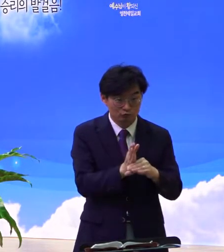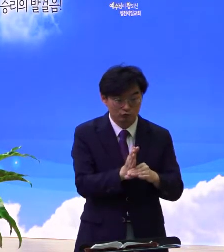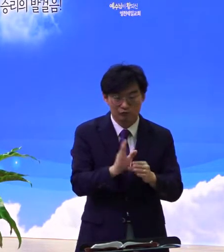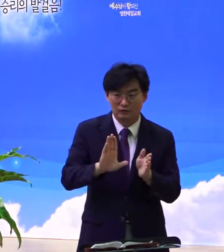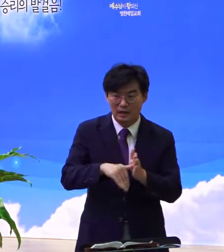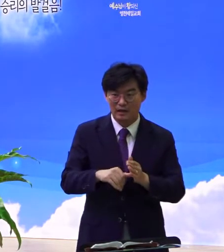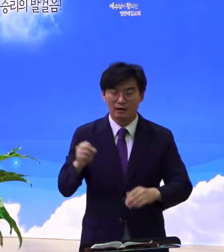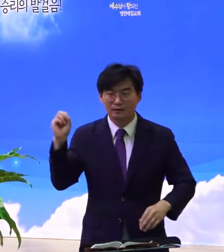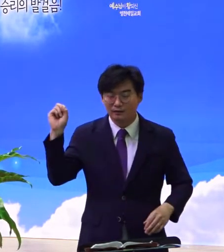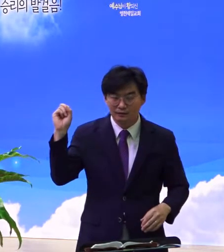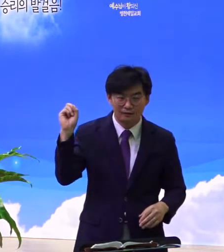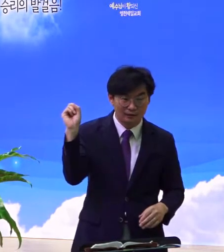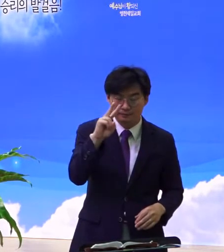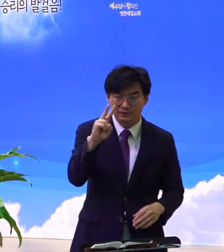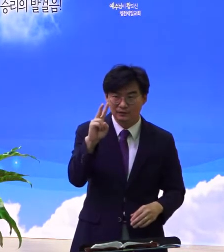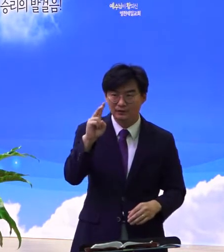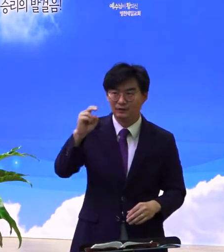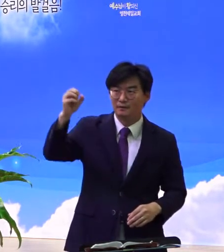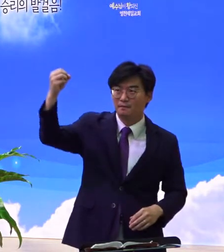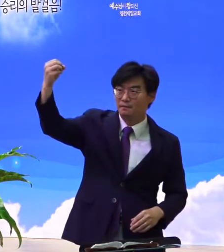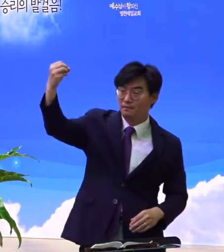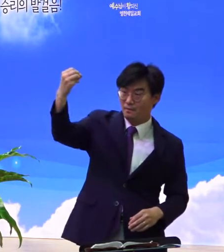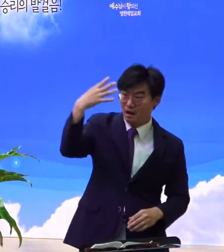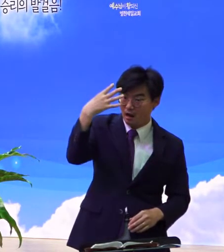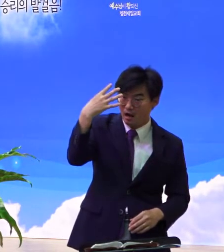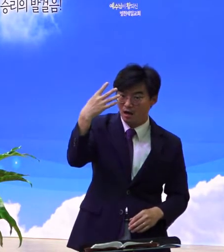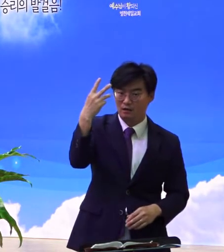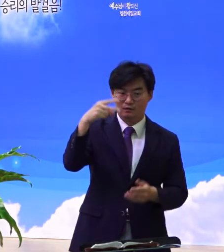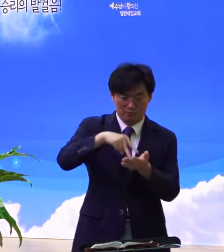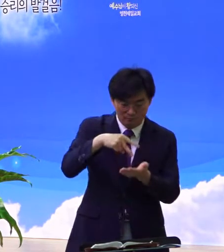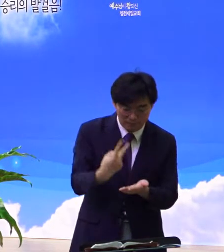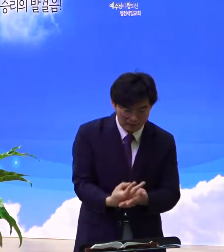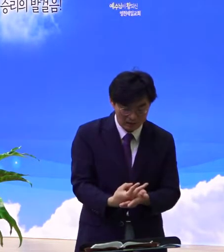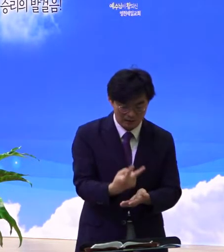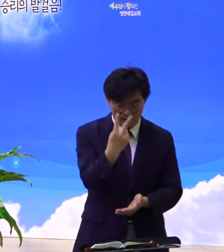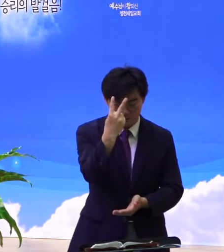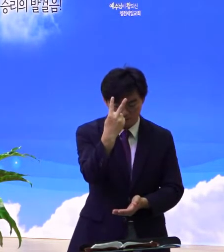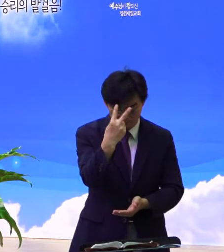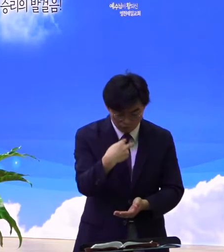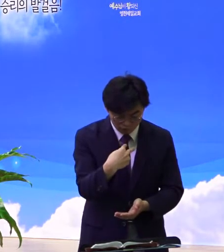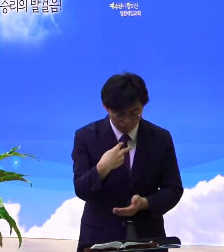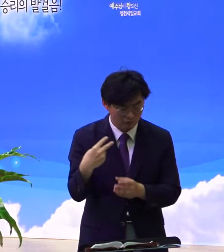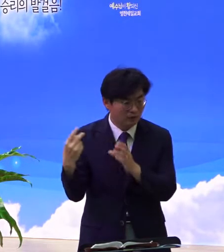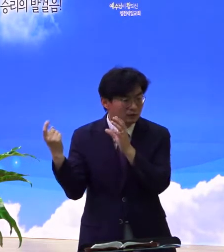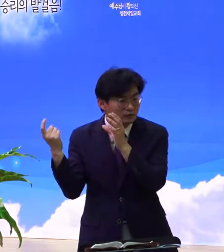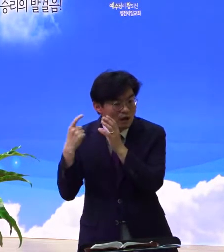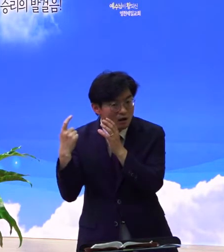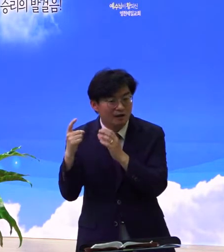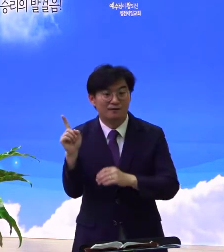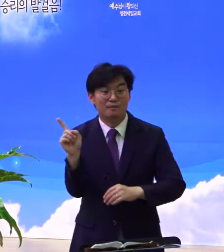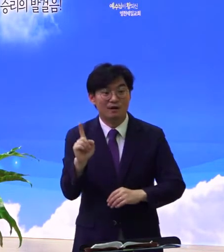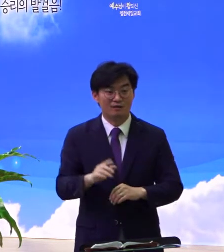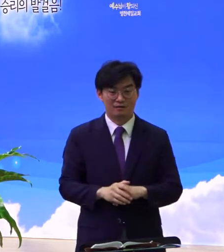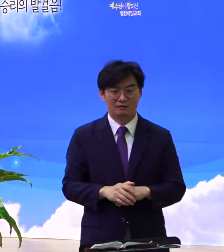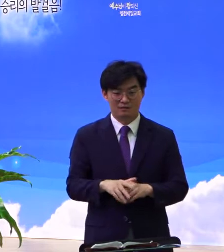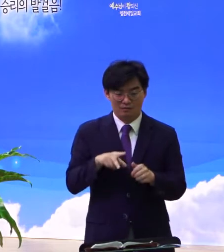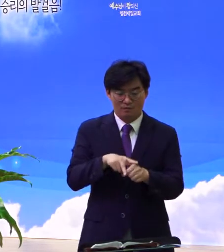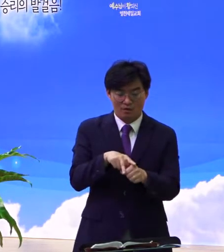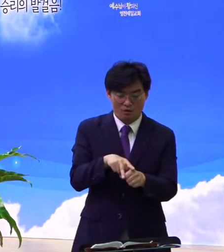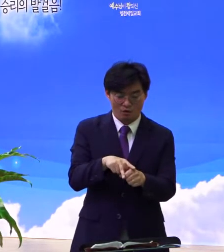비추고 그는 땅에 엎드러졌고 예수님의 음성을 들었습니다. 그리고 그는